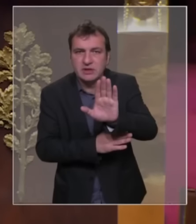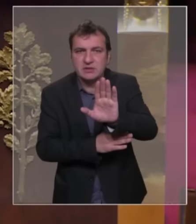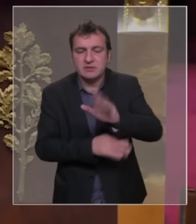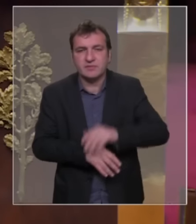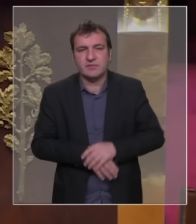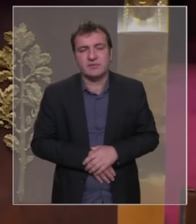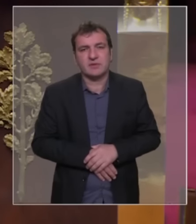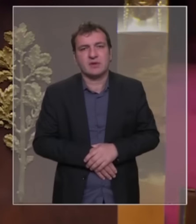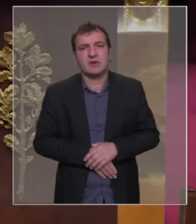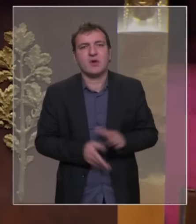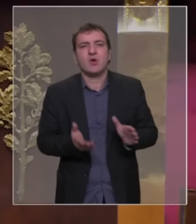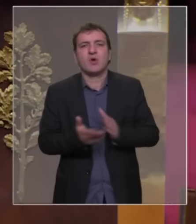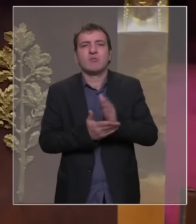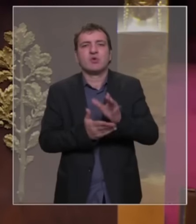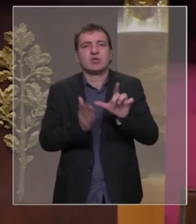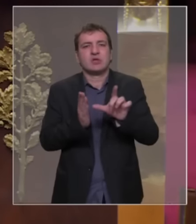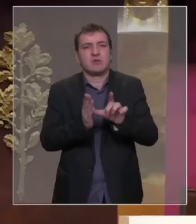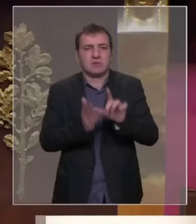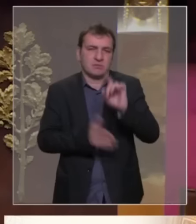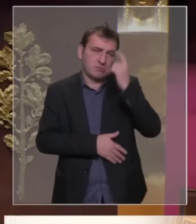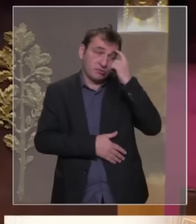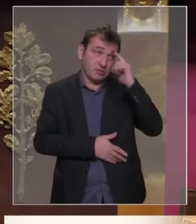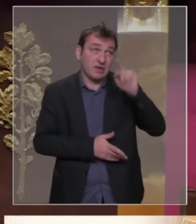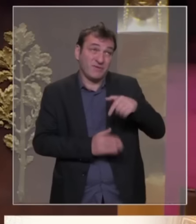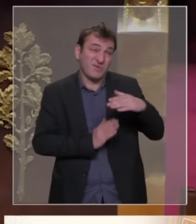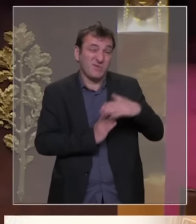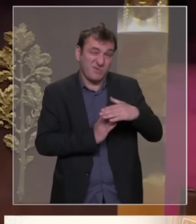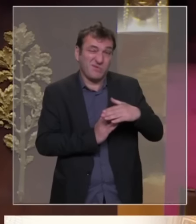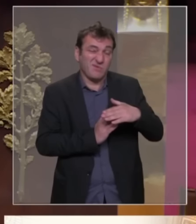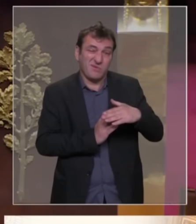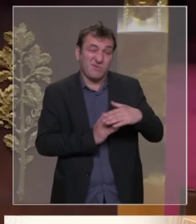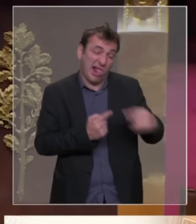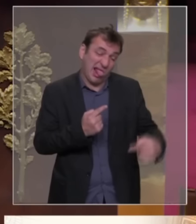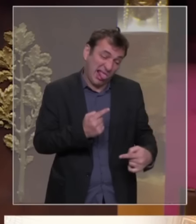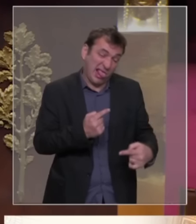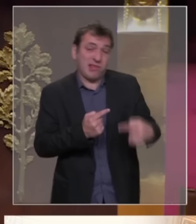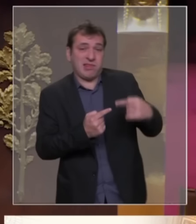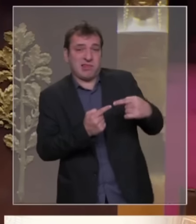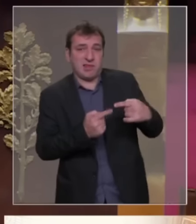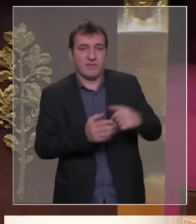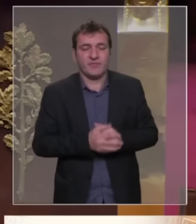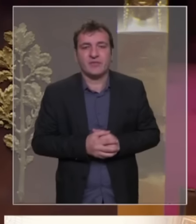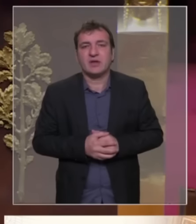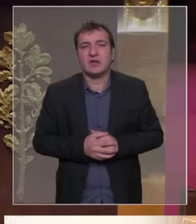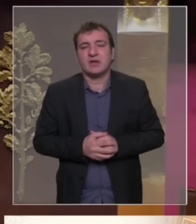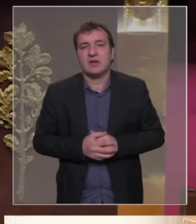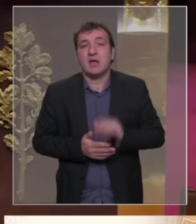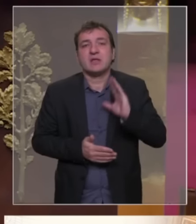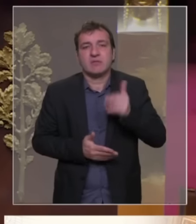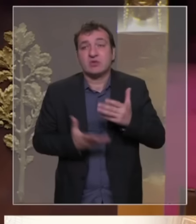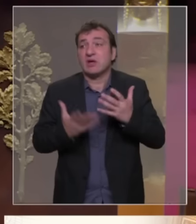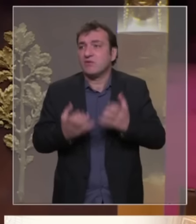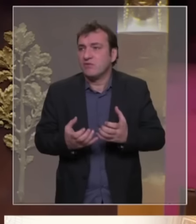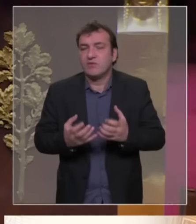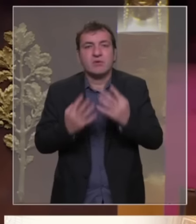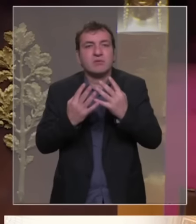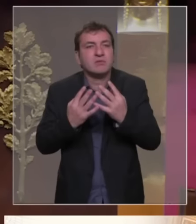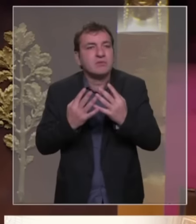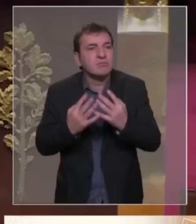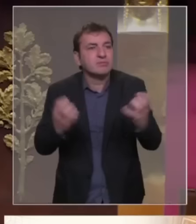Ce projet de loi tient compte de cette nécessité de redresser les comptes, et dans ce cadre, je souhaite que le Parlement, comme c'est